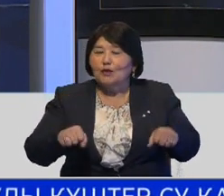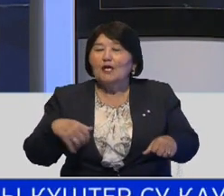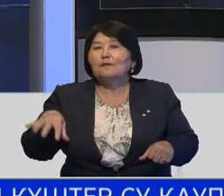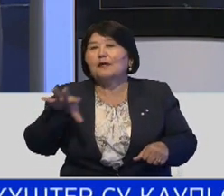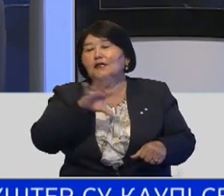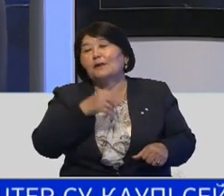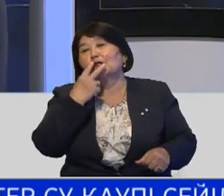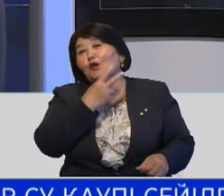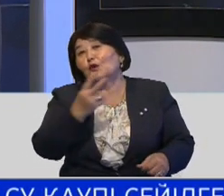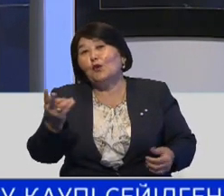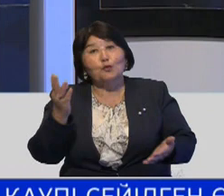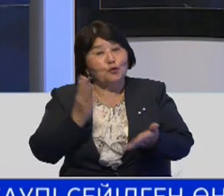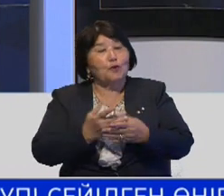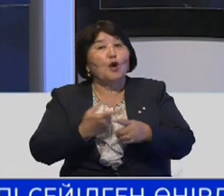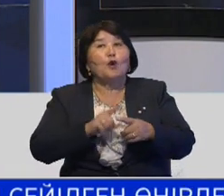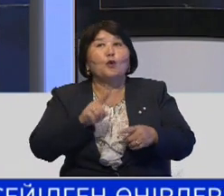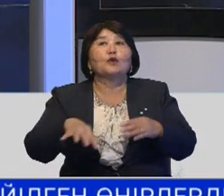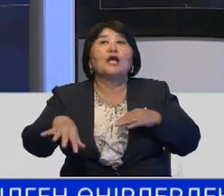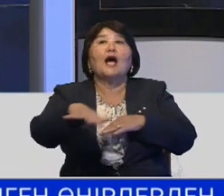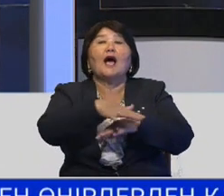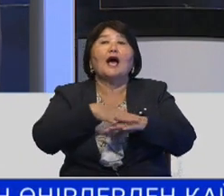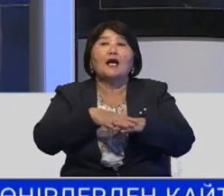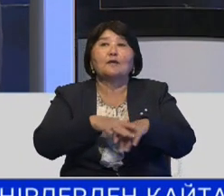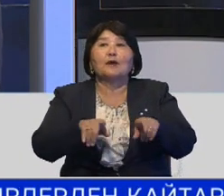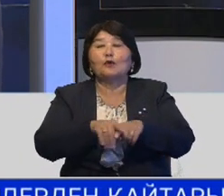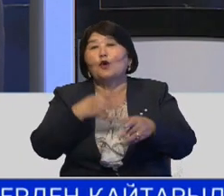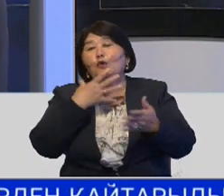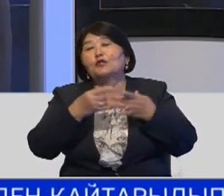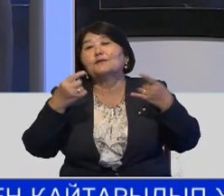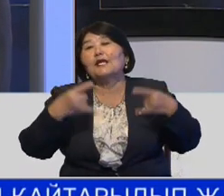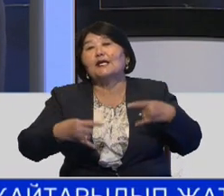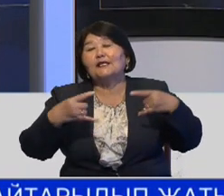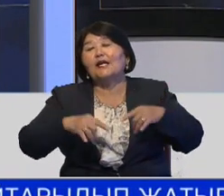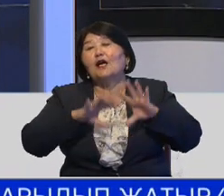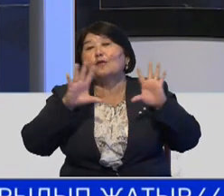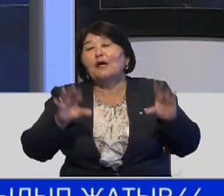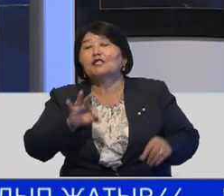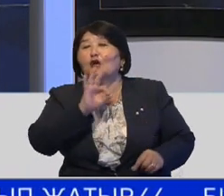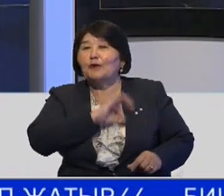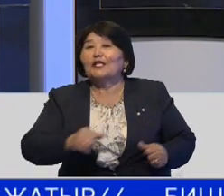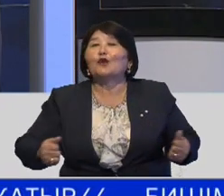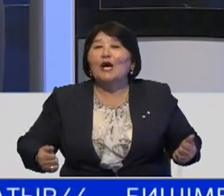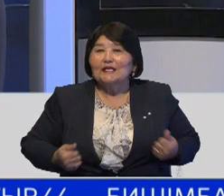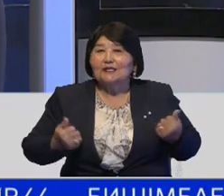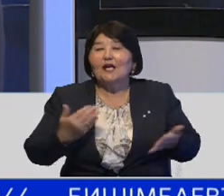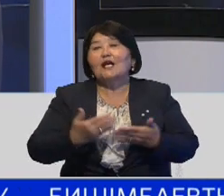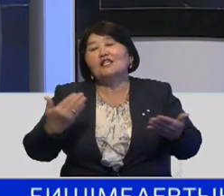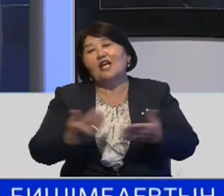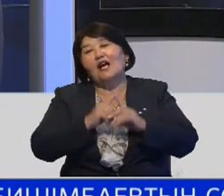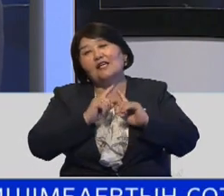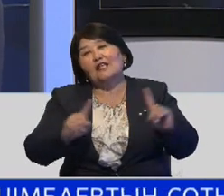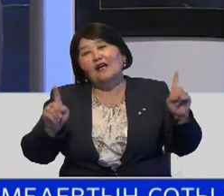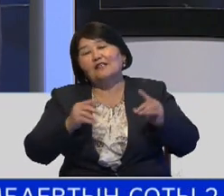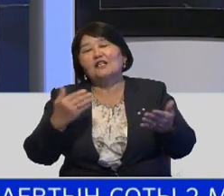барлық медиадан көріп отырмыз және оны аймақтық өзіміздің телеарнада да барынша пайдалануға тырысып жатырмыз. Жаңа тенденцияларды,